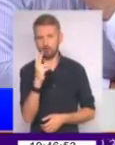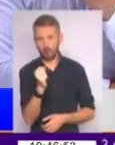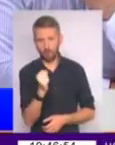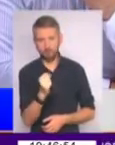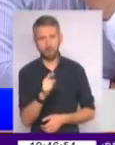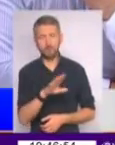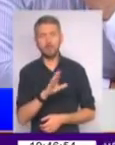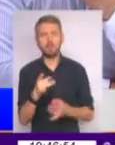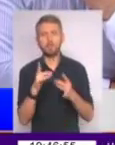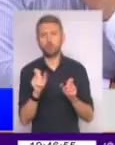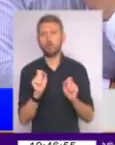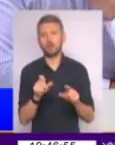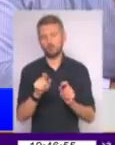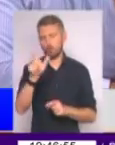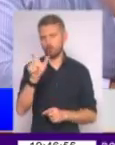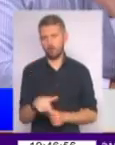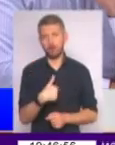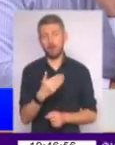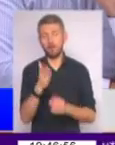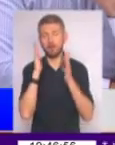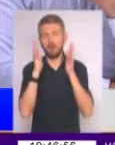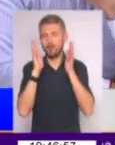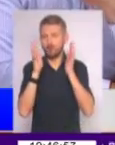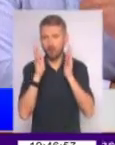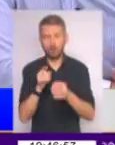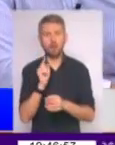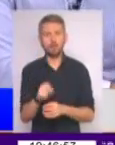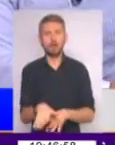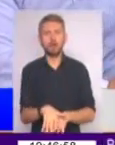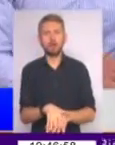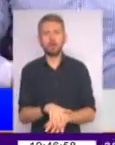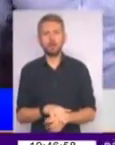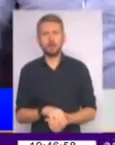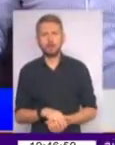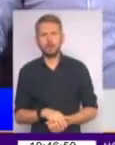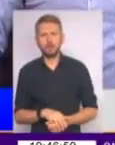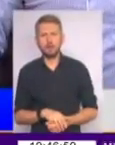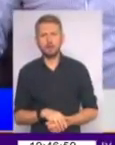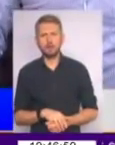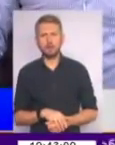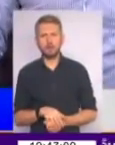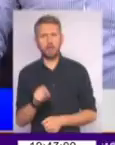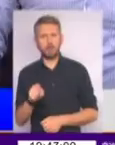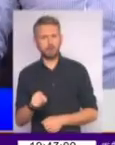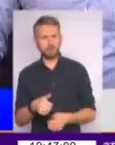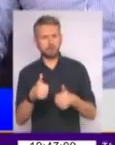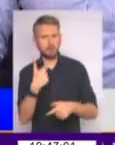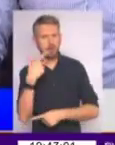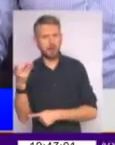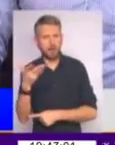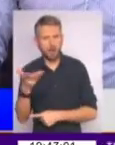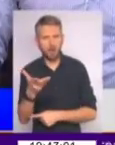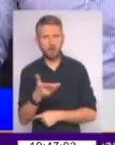ви просто золотой чоловік. Я вас обожаю. Ви одного жида винести з цього, з трибуни. Винесіть